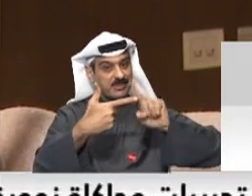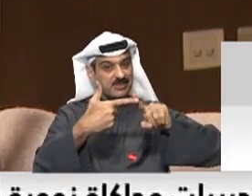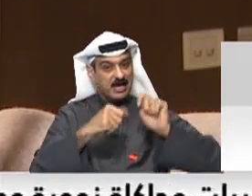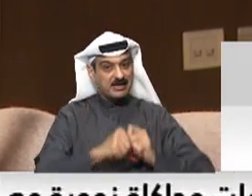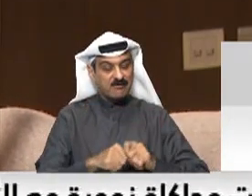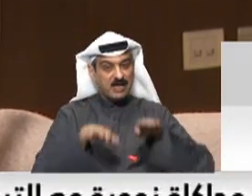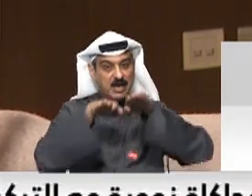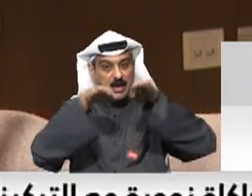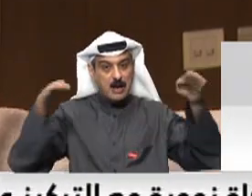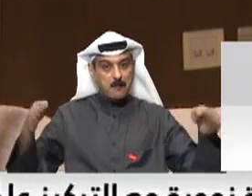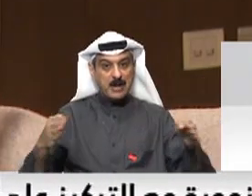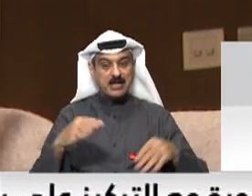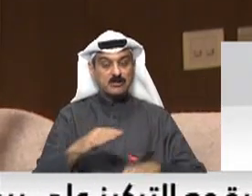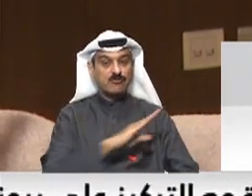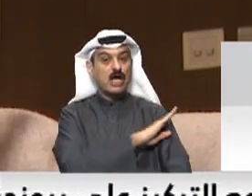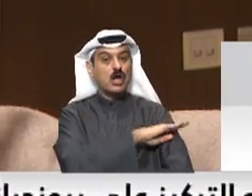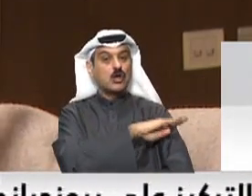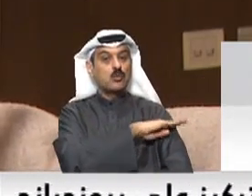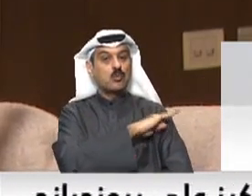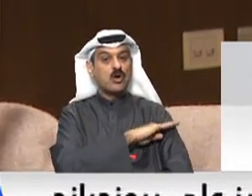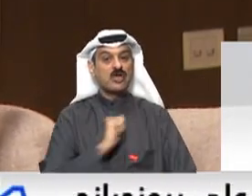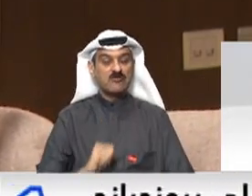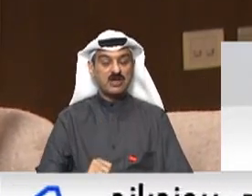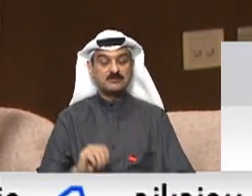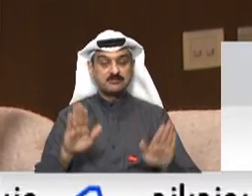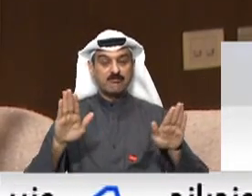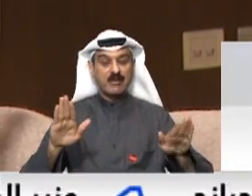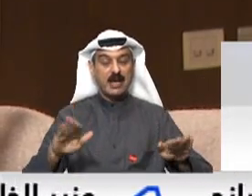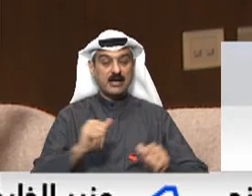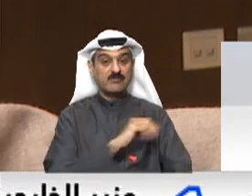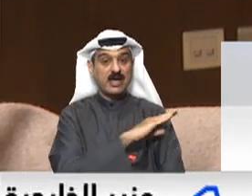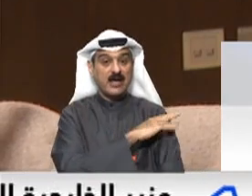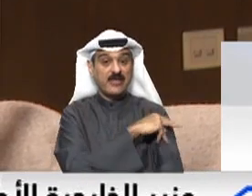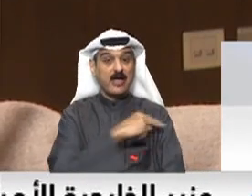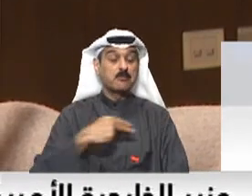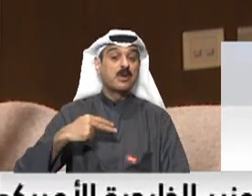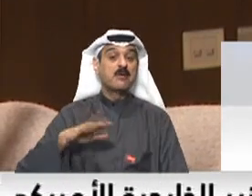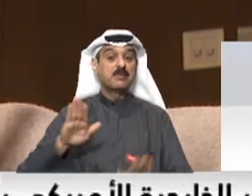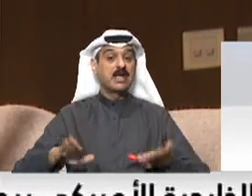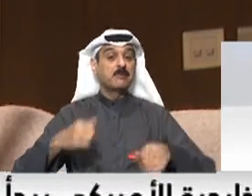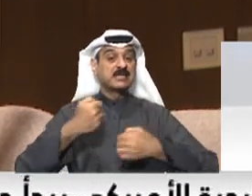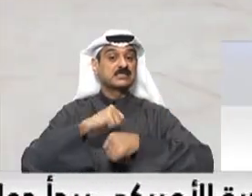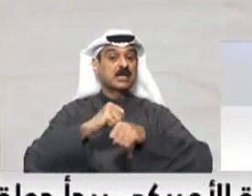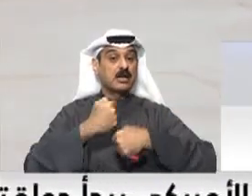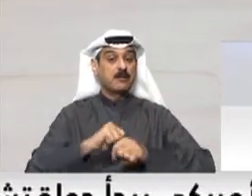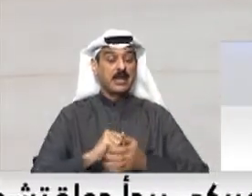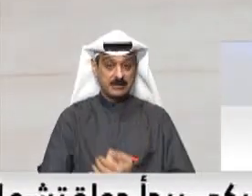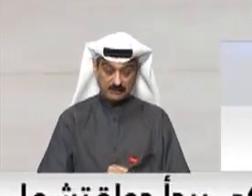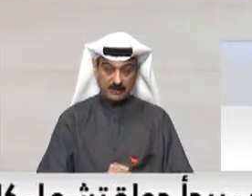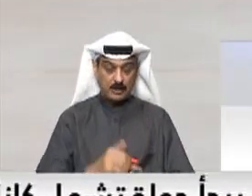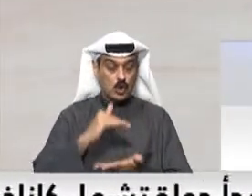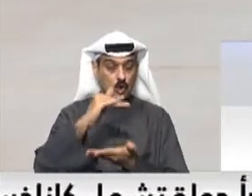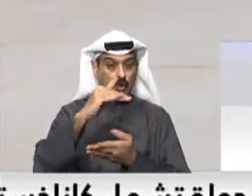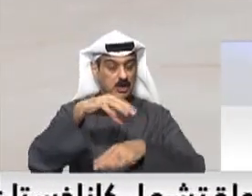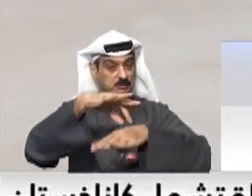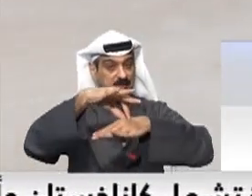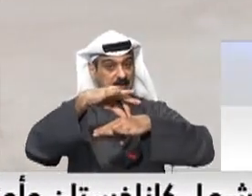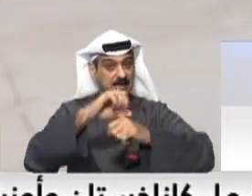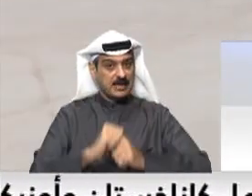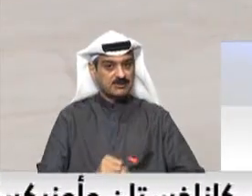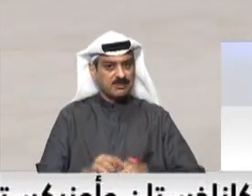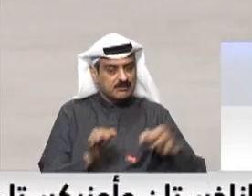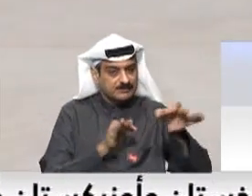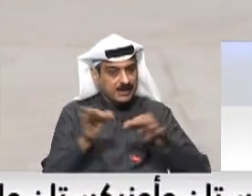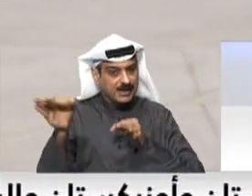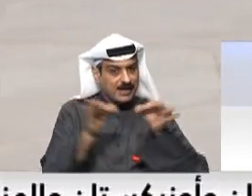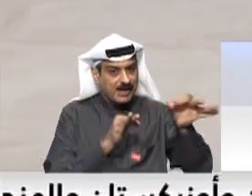مكاتب الموظفين لأعضاء المجلس البلدي ومكتبة وأرشيف ومكاتب خدمة مواطن. تم تصميم هذا